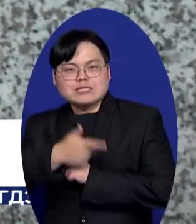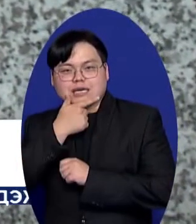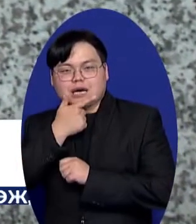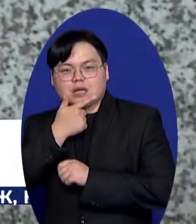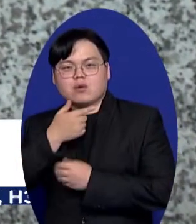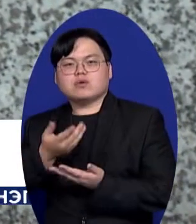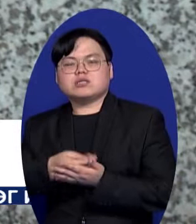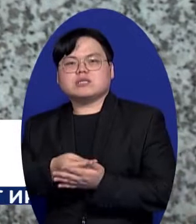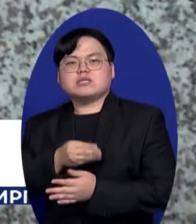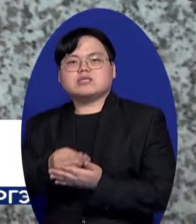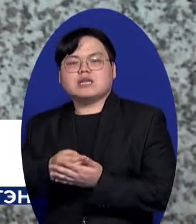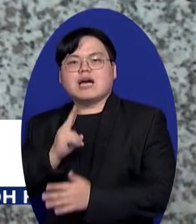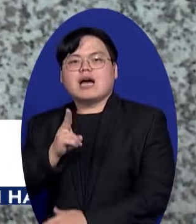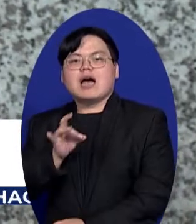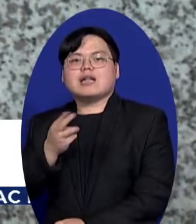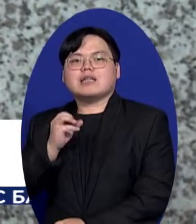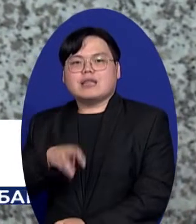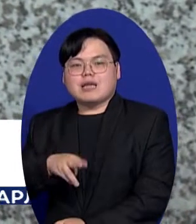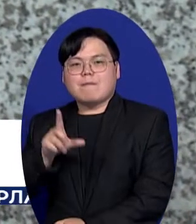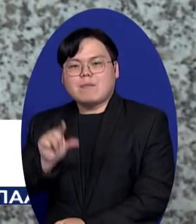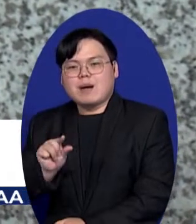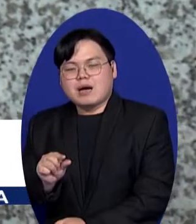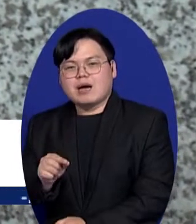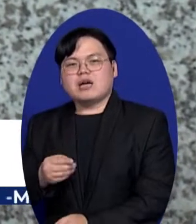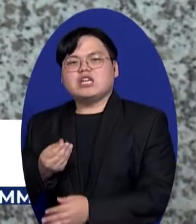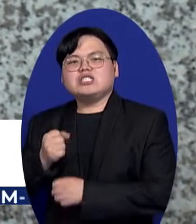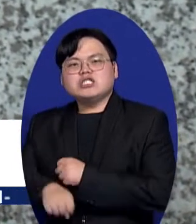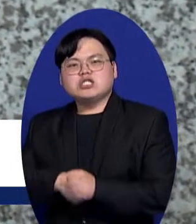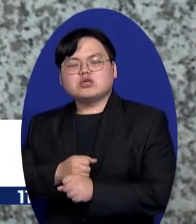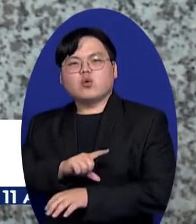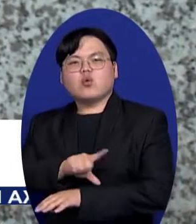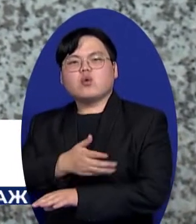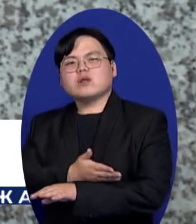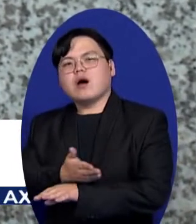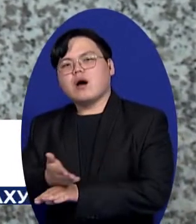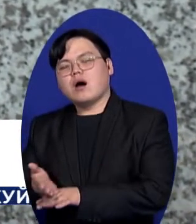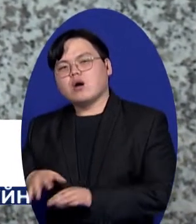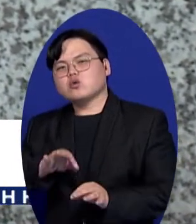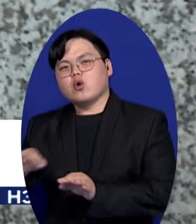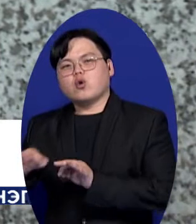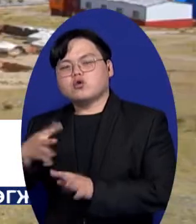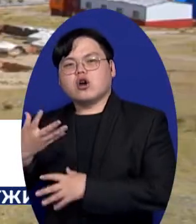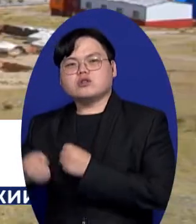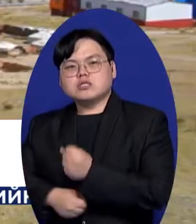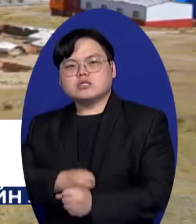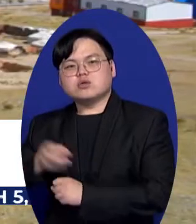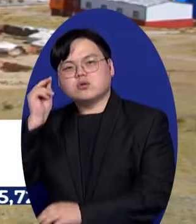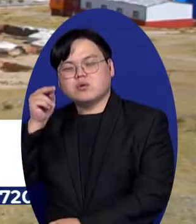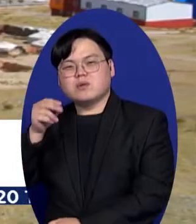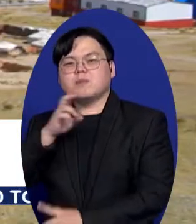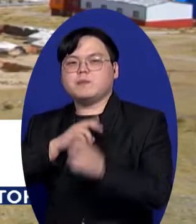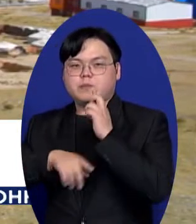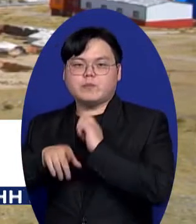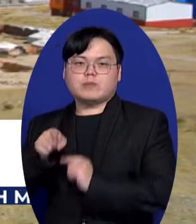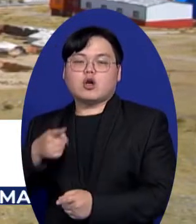улам багасгаад, тэгээд ингээд багасгах тусам жил нь улам ахаад, тэгээд нөгөө нэг олон жил сурдаг тийм эрсдэл үүсэж байгаа. Харин орон